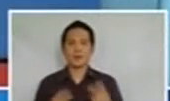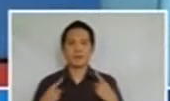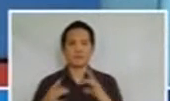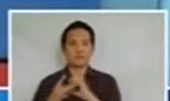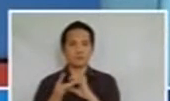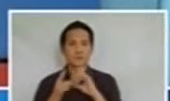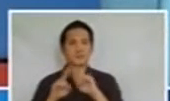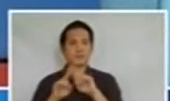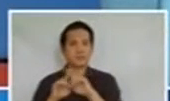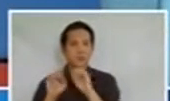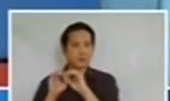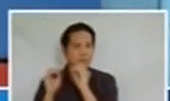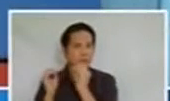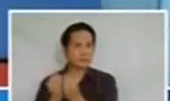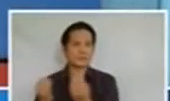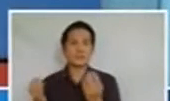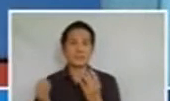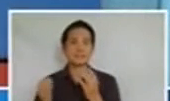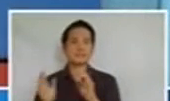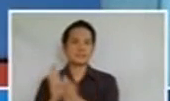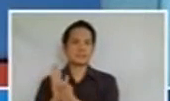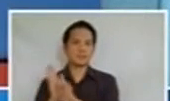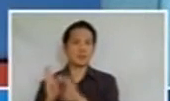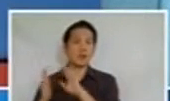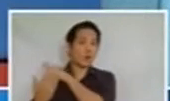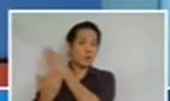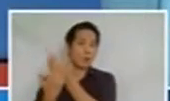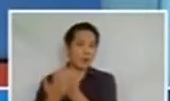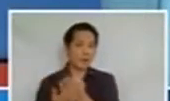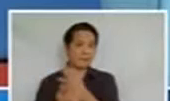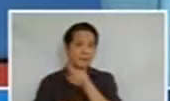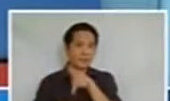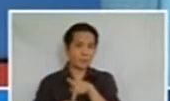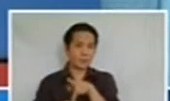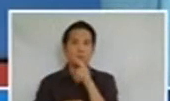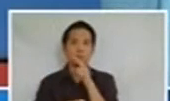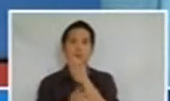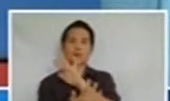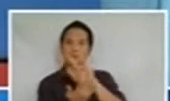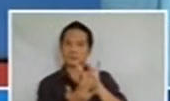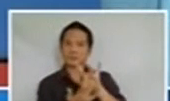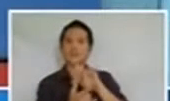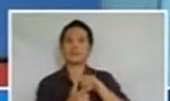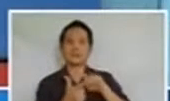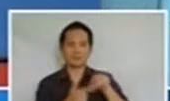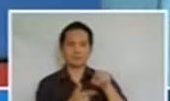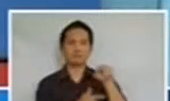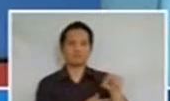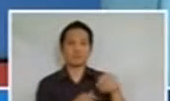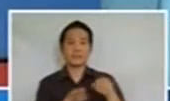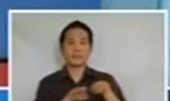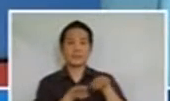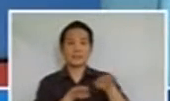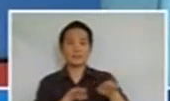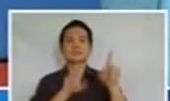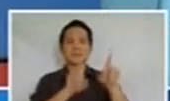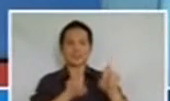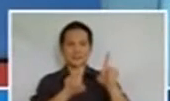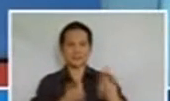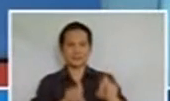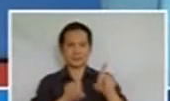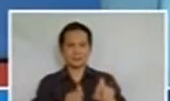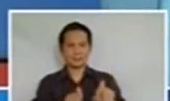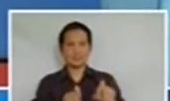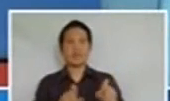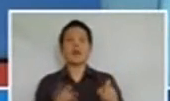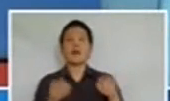bang programa ay para lamang sa mga returning OFWs? At sino-sino lamang po ba ang sakop nito o saklaw